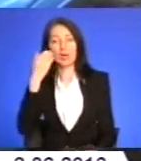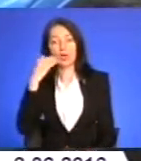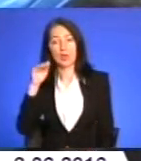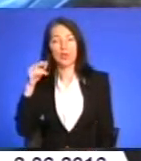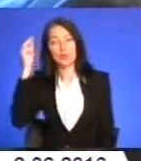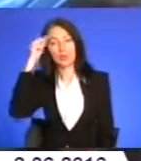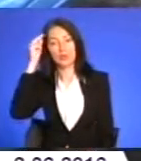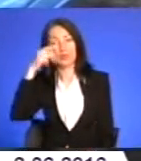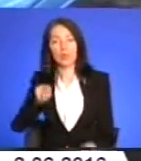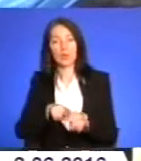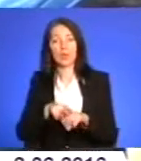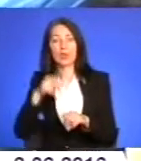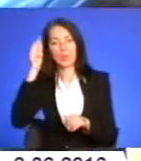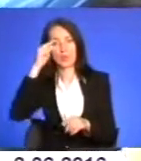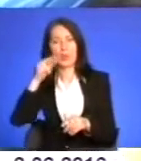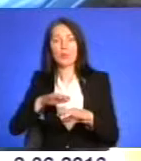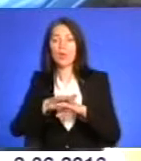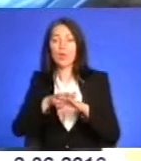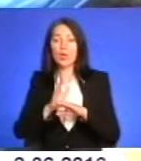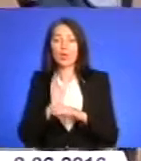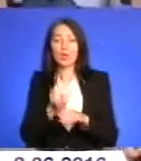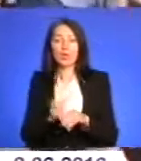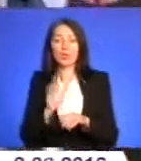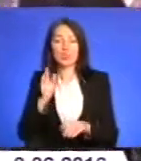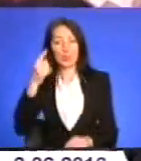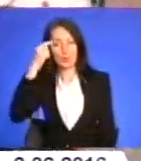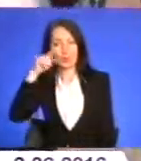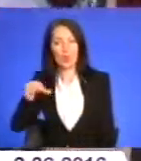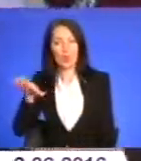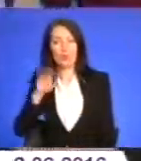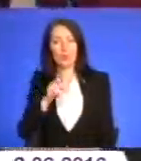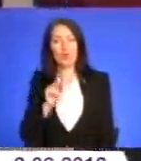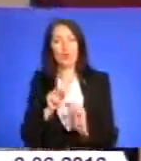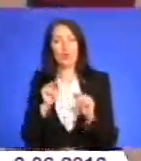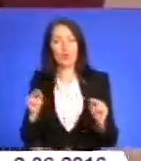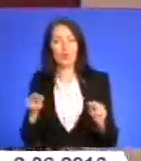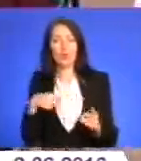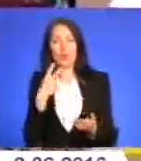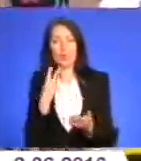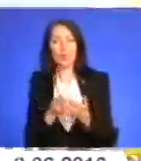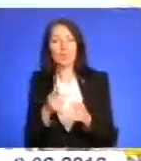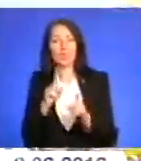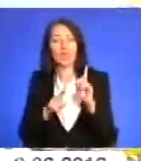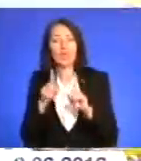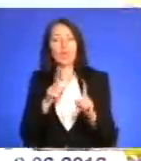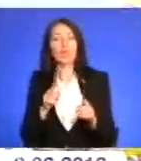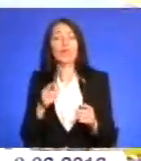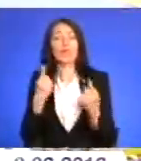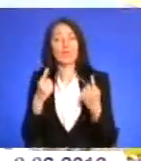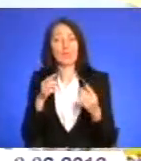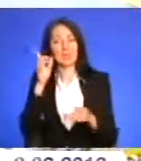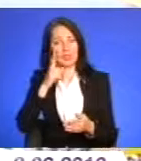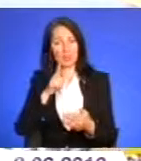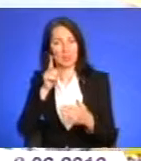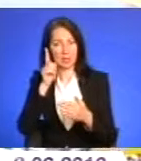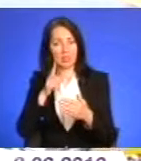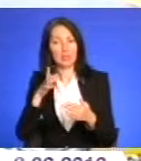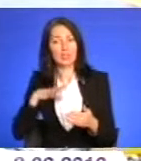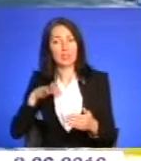такий предмет, як математика, більше буду знати всього. Педагоги покладають на реформу великі надії. Вони переконані,